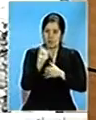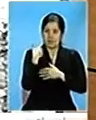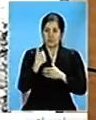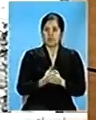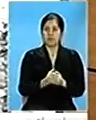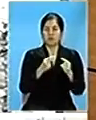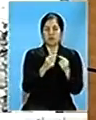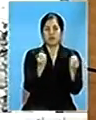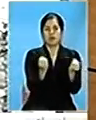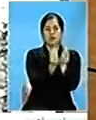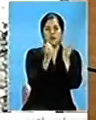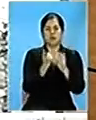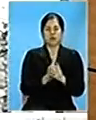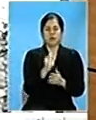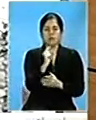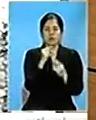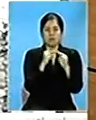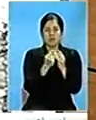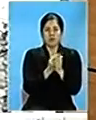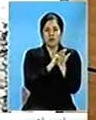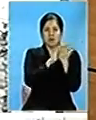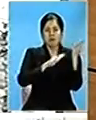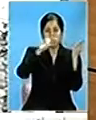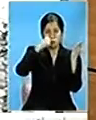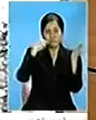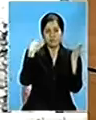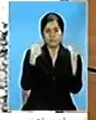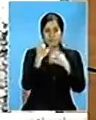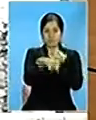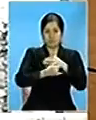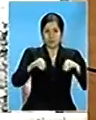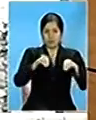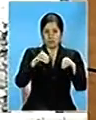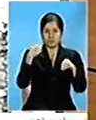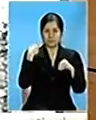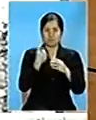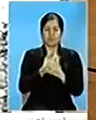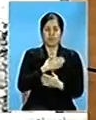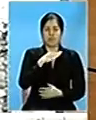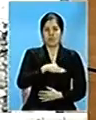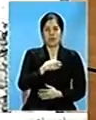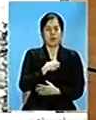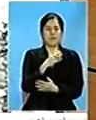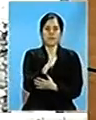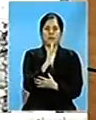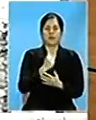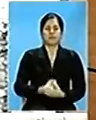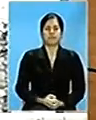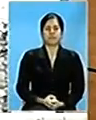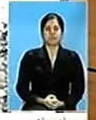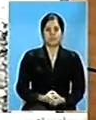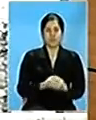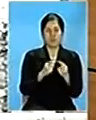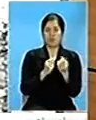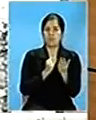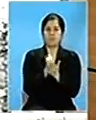ที่ประเทศเพื่อนบ้านประชาชนในประเทศนั้นเขาเคารพนับถือเป็นเรื่องที่ควรจะหลีกเลี่ยงเป็นเรื่องที่ไม่สมควรจ